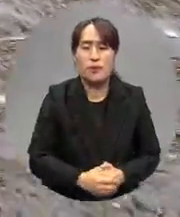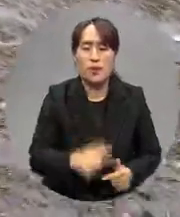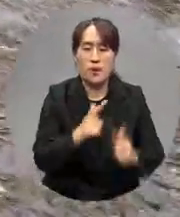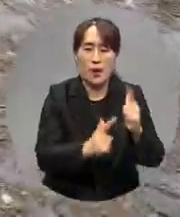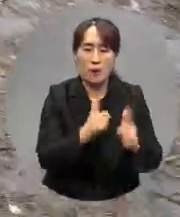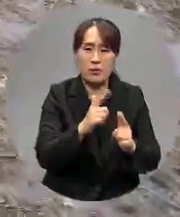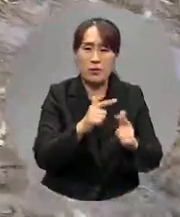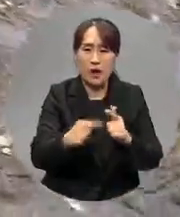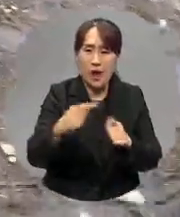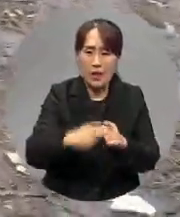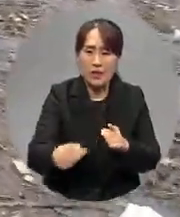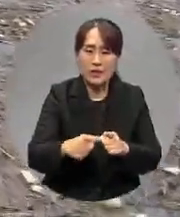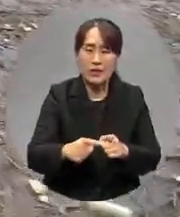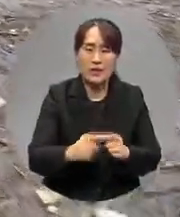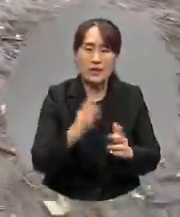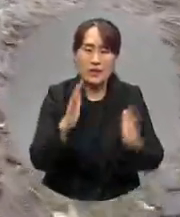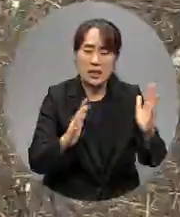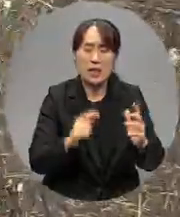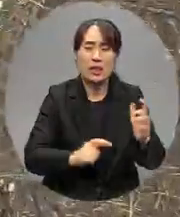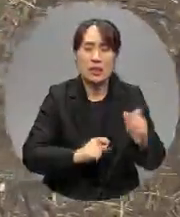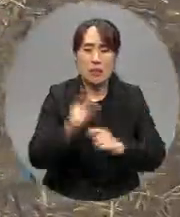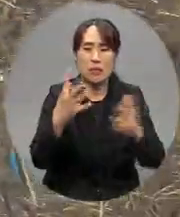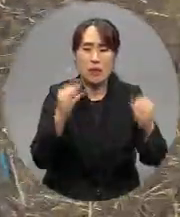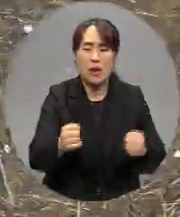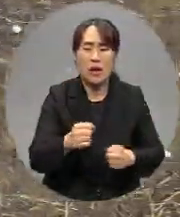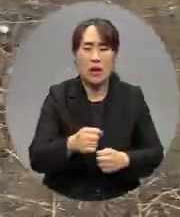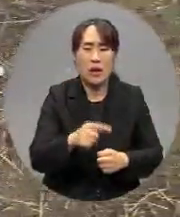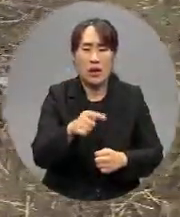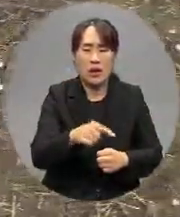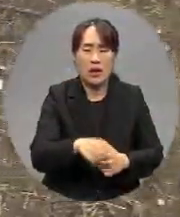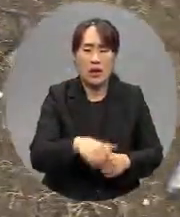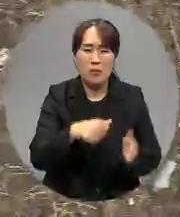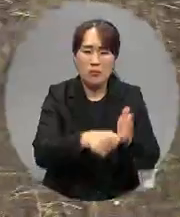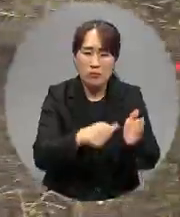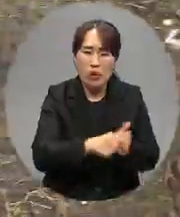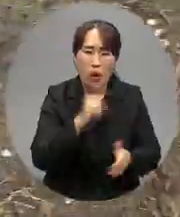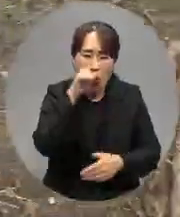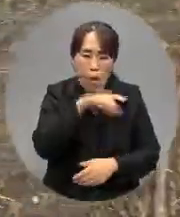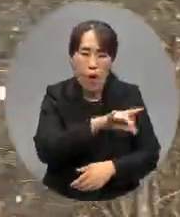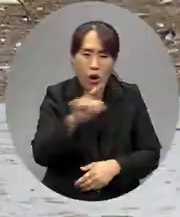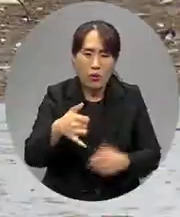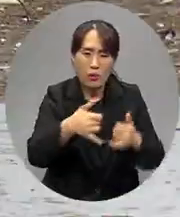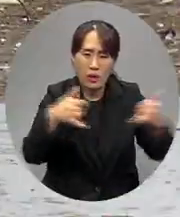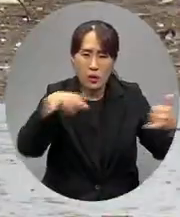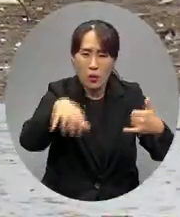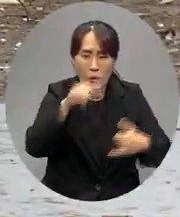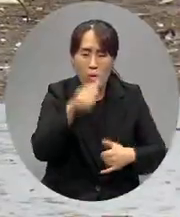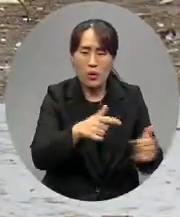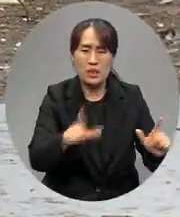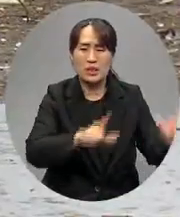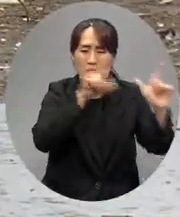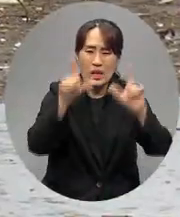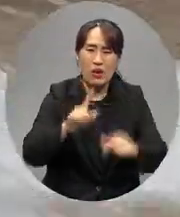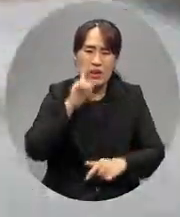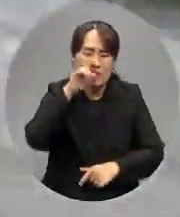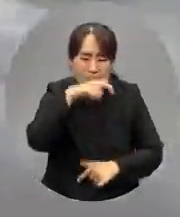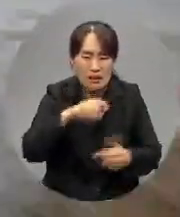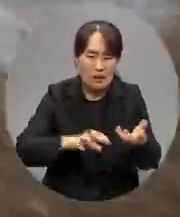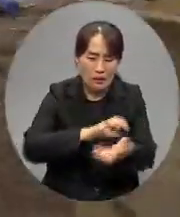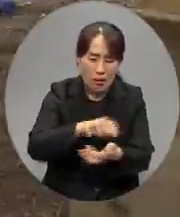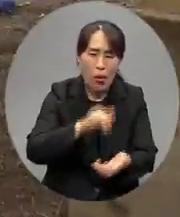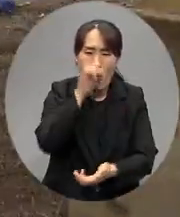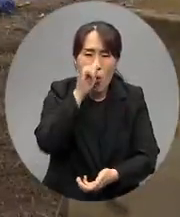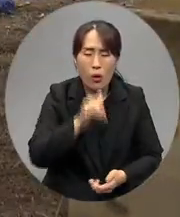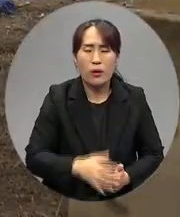나뭇가지와 자풀이 대부분이지만 스티로폼과 페트병 그리고 냉장고까지 각종 생활 쓰레기도 뒤섞여 있습니다.